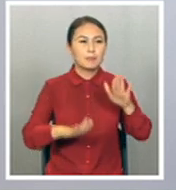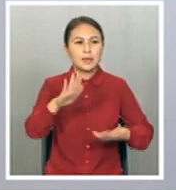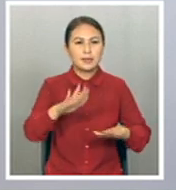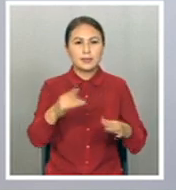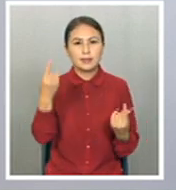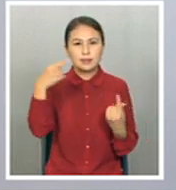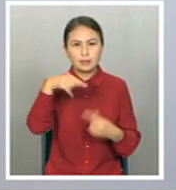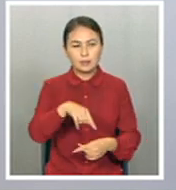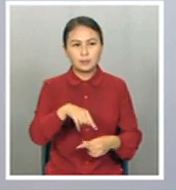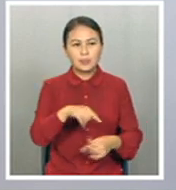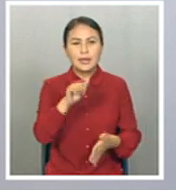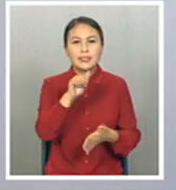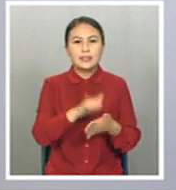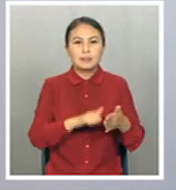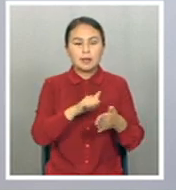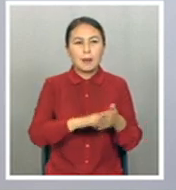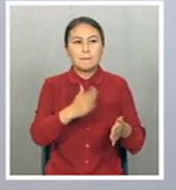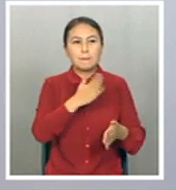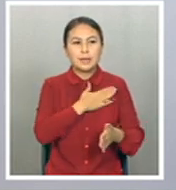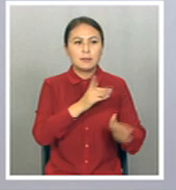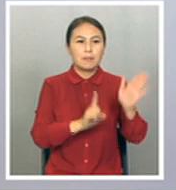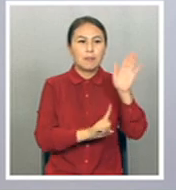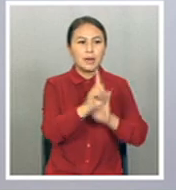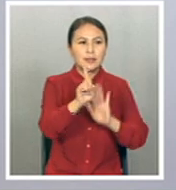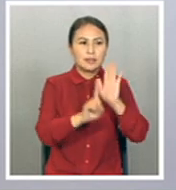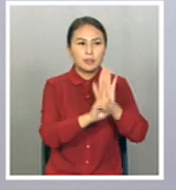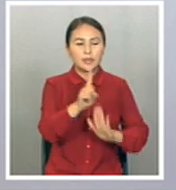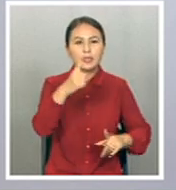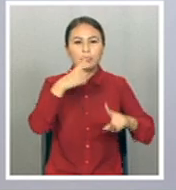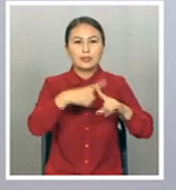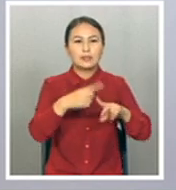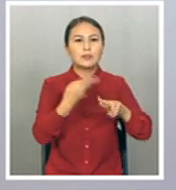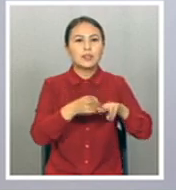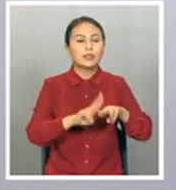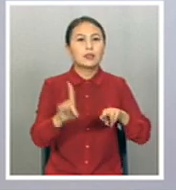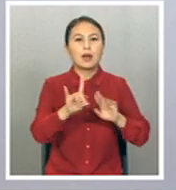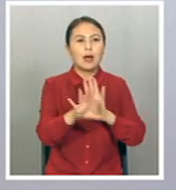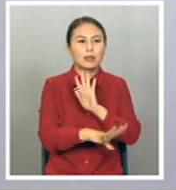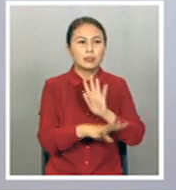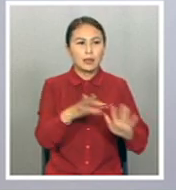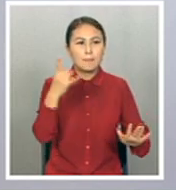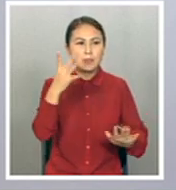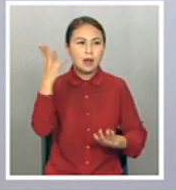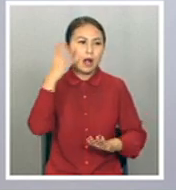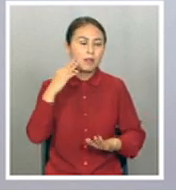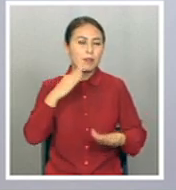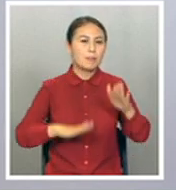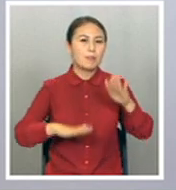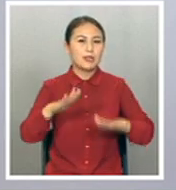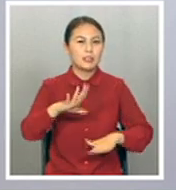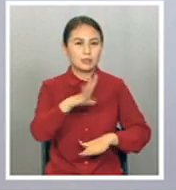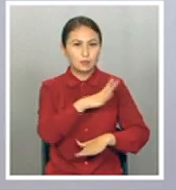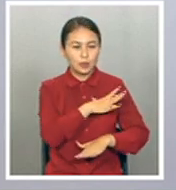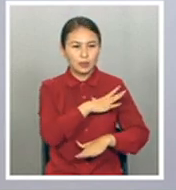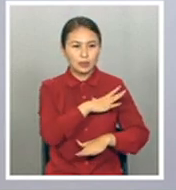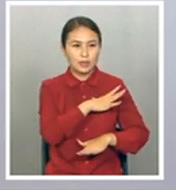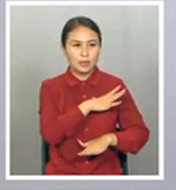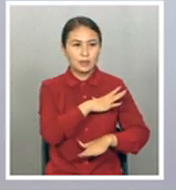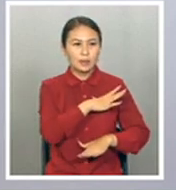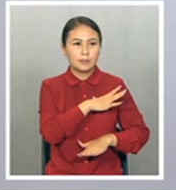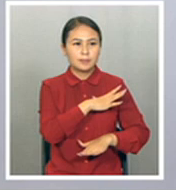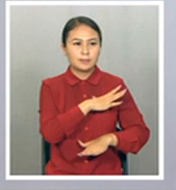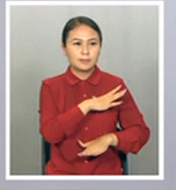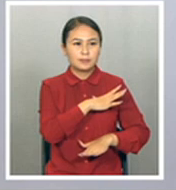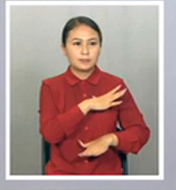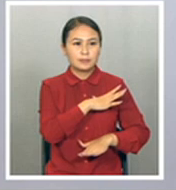тең. Себебі біз бастапқыда x деп нені алдық? Бір алманың массасын x деп алған болатынбыз.